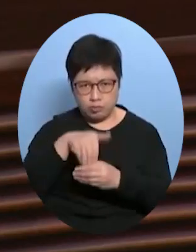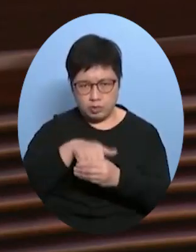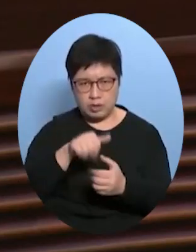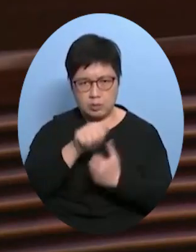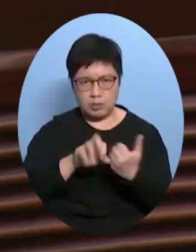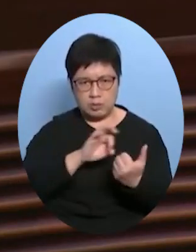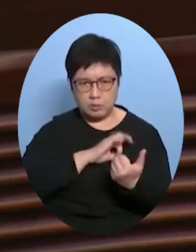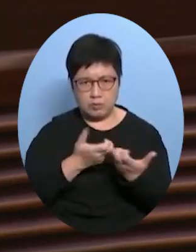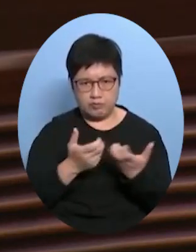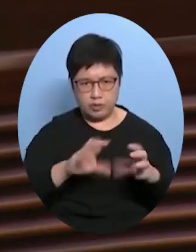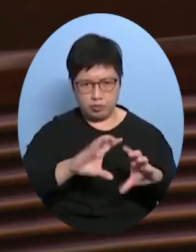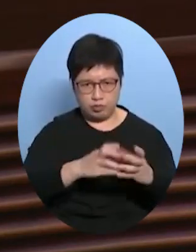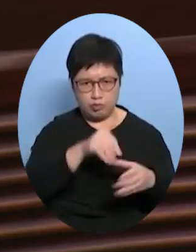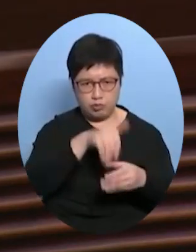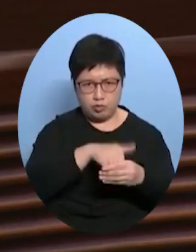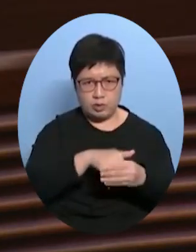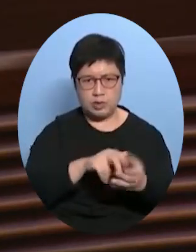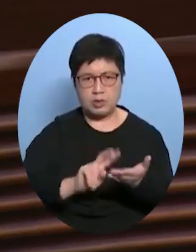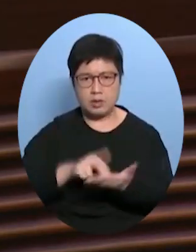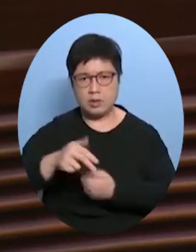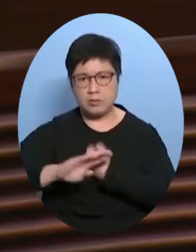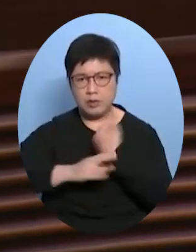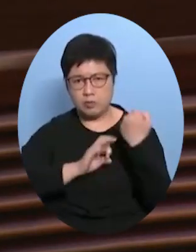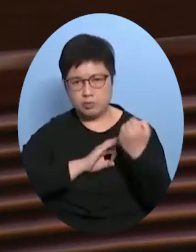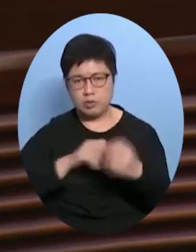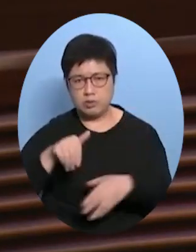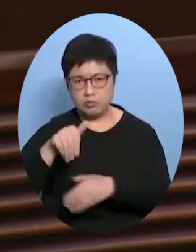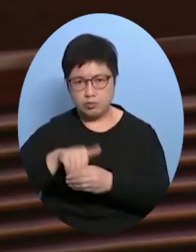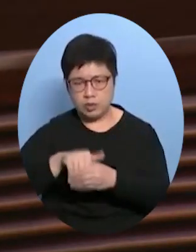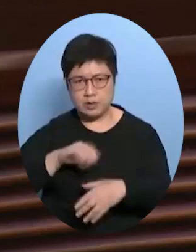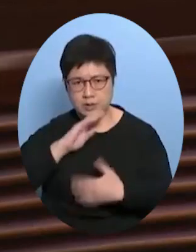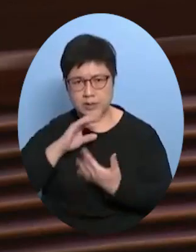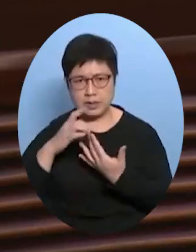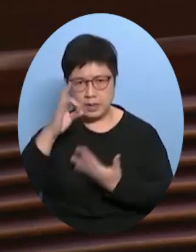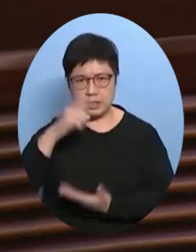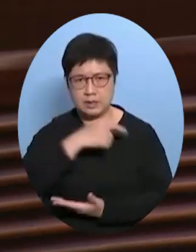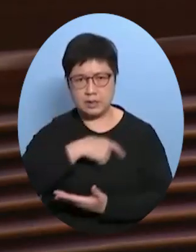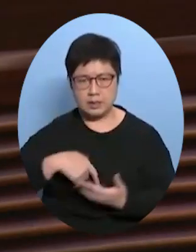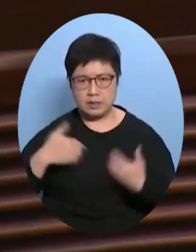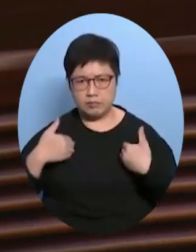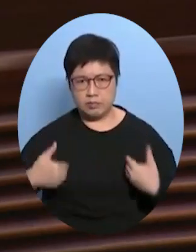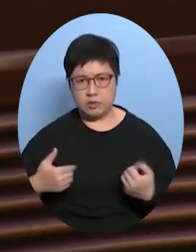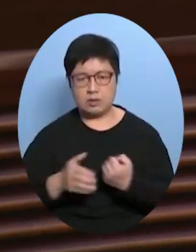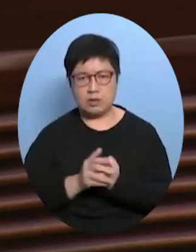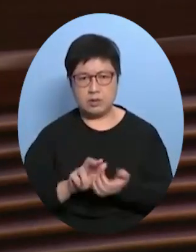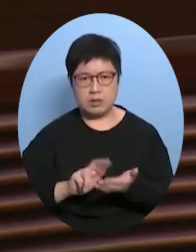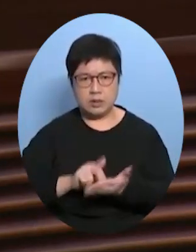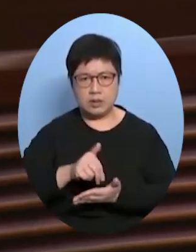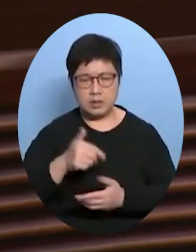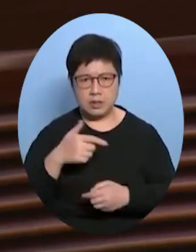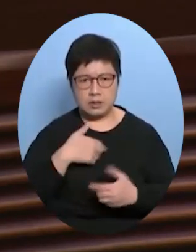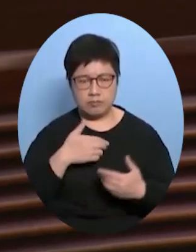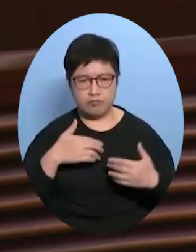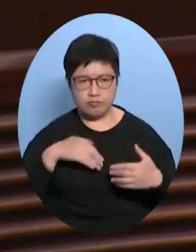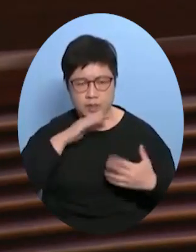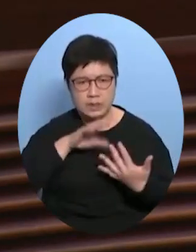選委會界別分組選舉和立法會選舉的候選人的資格，以及設立候選人資格審查委